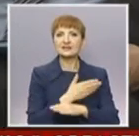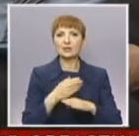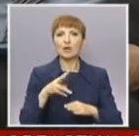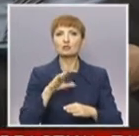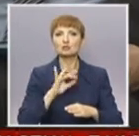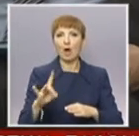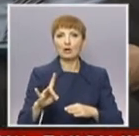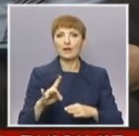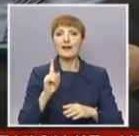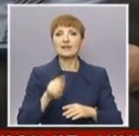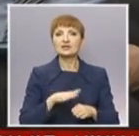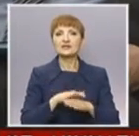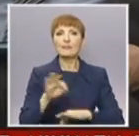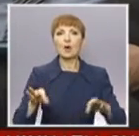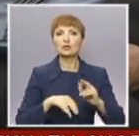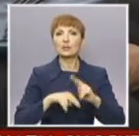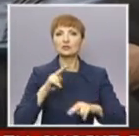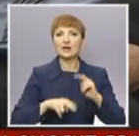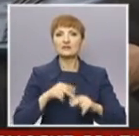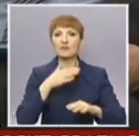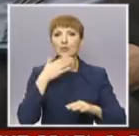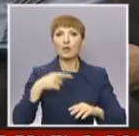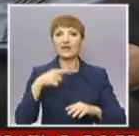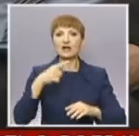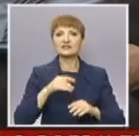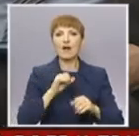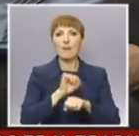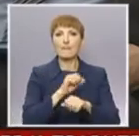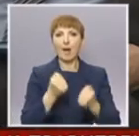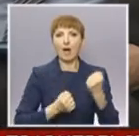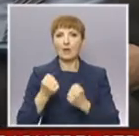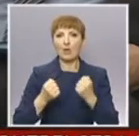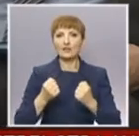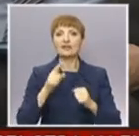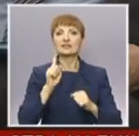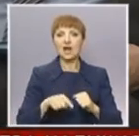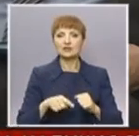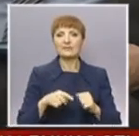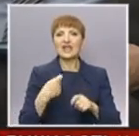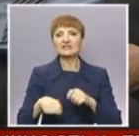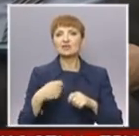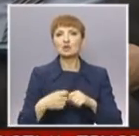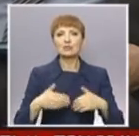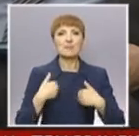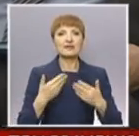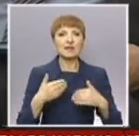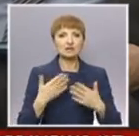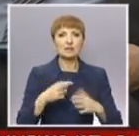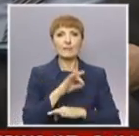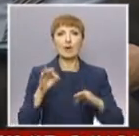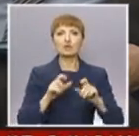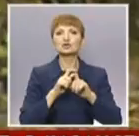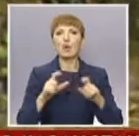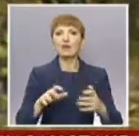мусора. Реализация проектов по строительству многоярусных паркингов. Разработка концепции и инвестиционного предложения к проекту